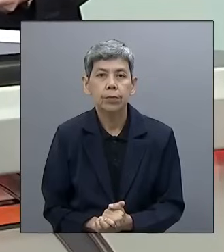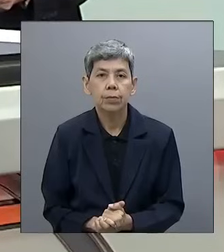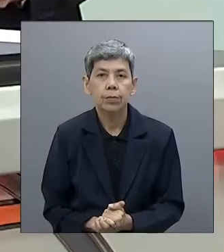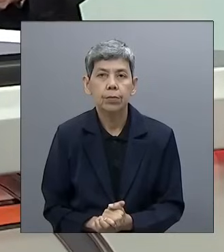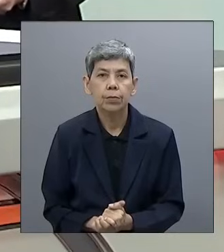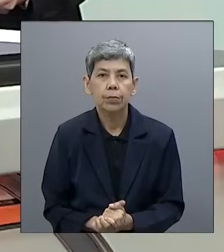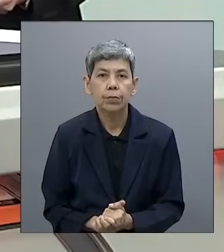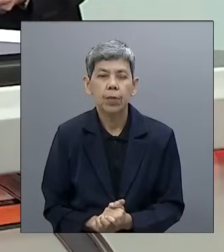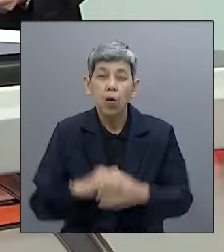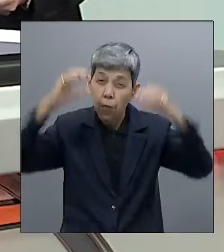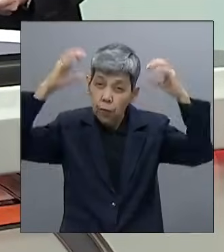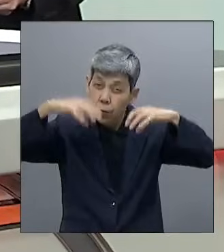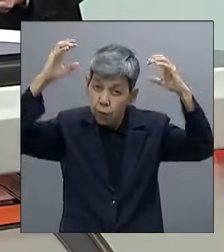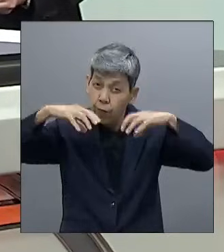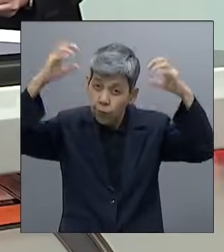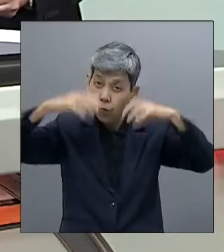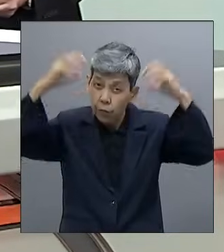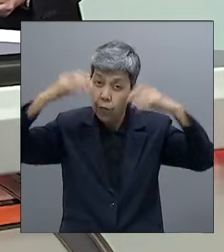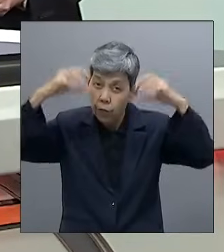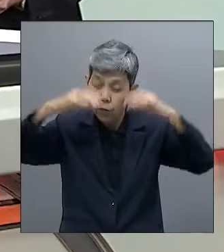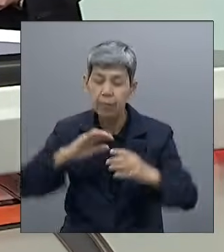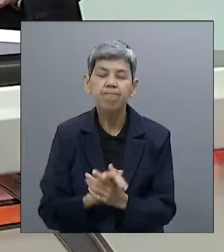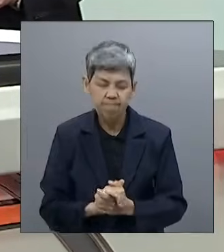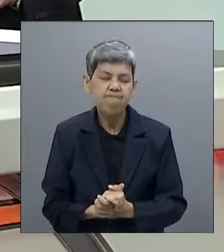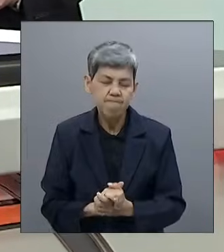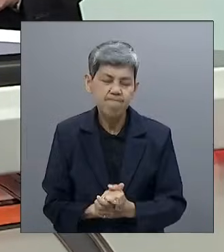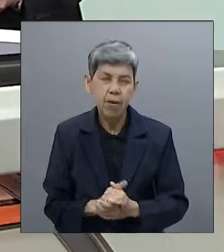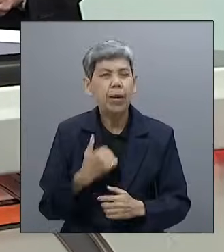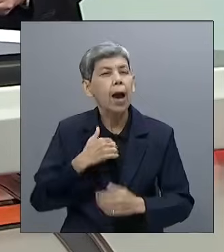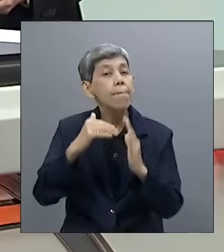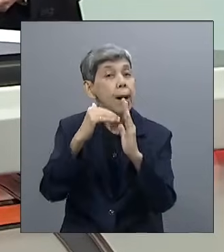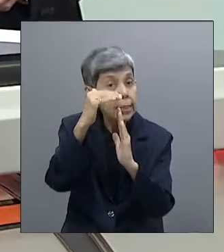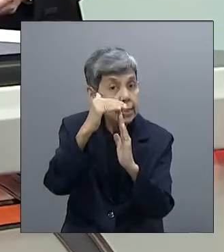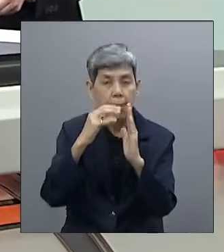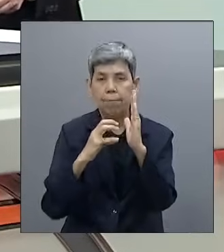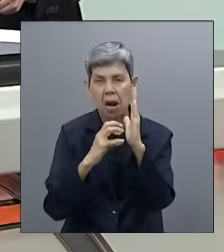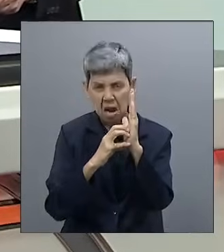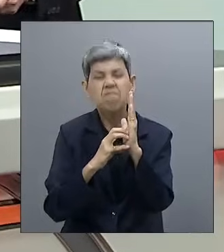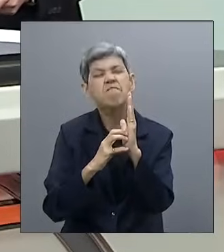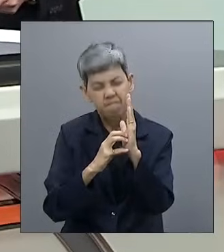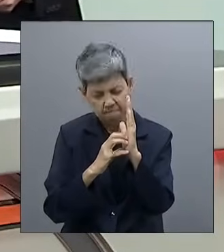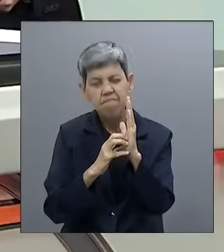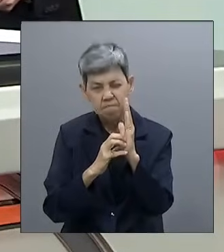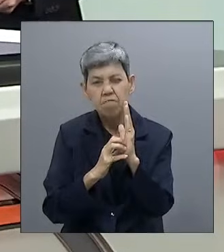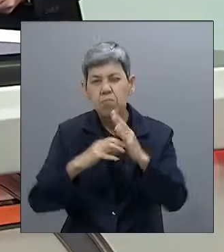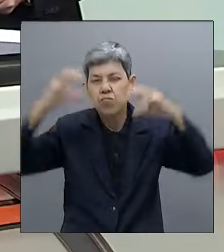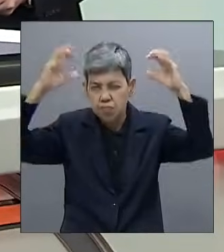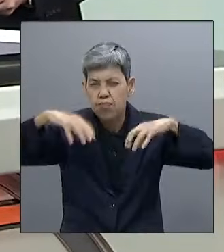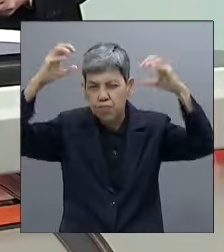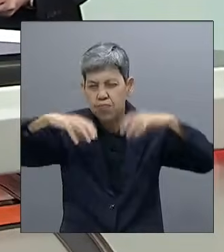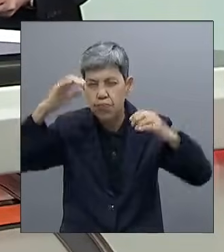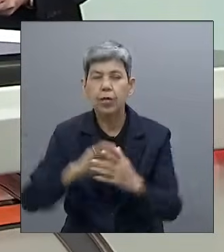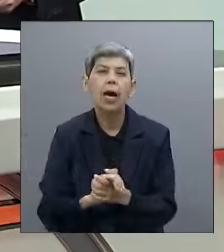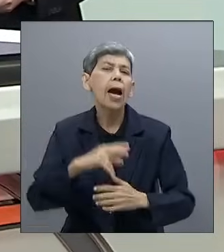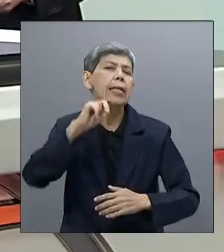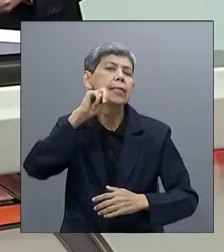ช่วงที่เริ่มมีฝนตกมาในช่วงปลายฝนแบบนี้นะคะภาคเหนือภาคกลางก็ได้รับผลกระทบค่อนข้างเยอะทางกองอำนวยการ